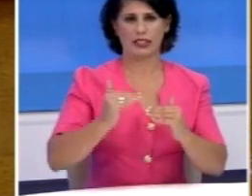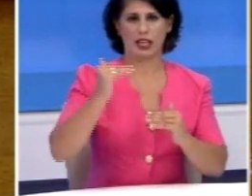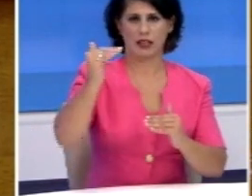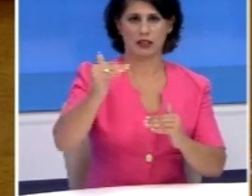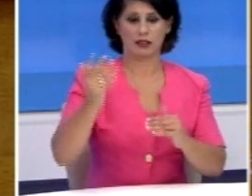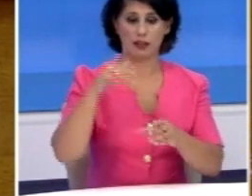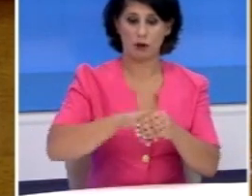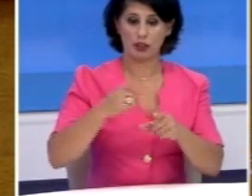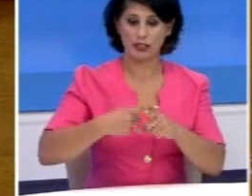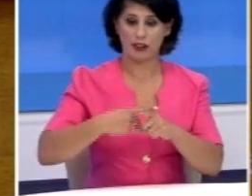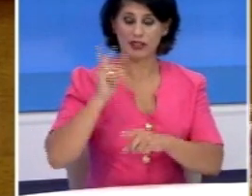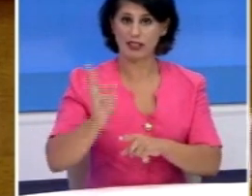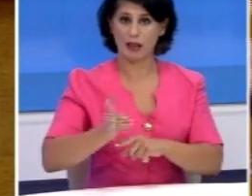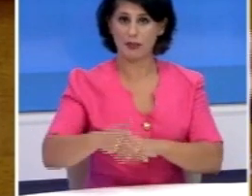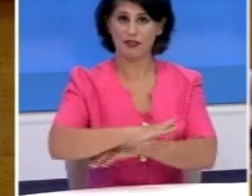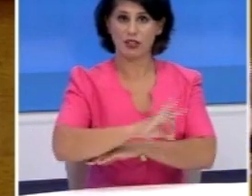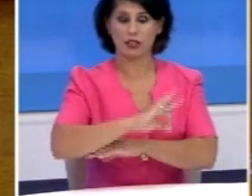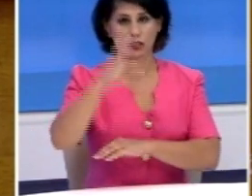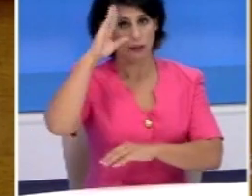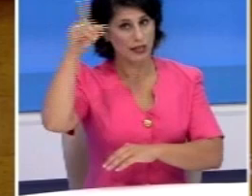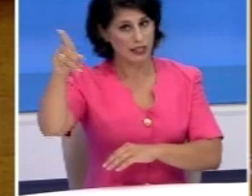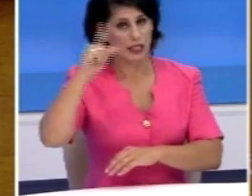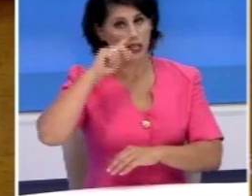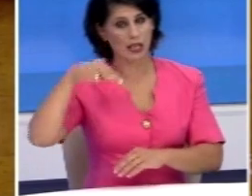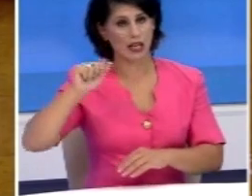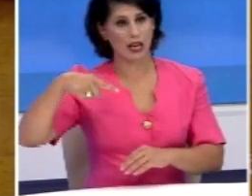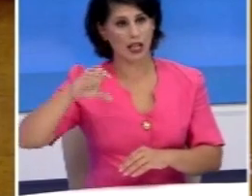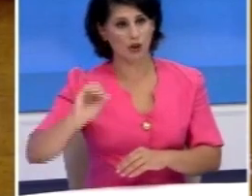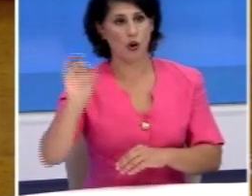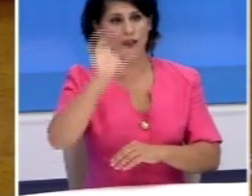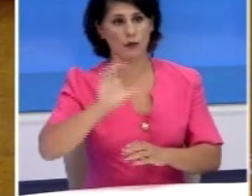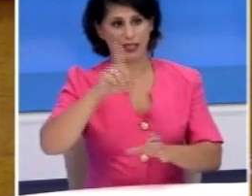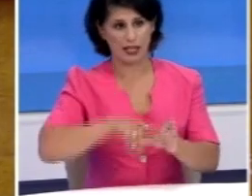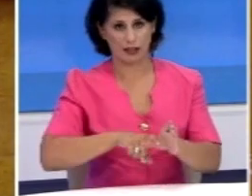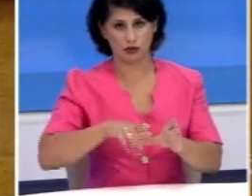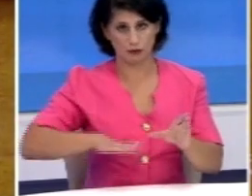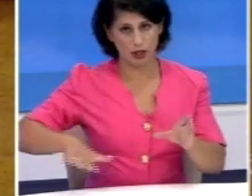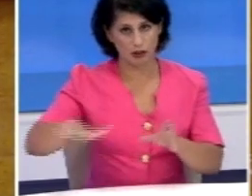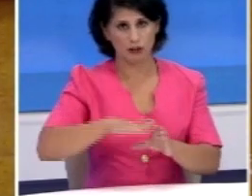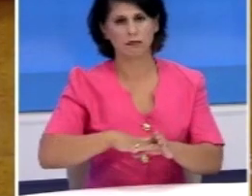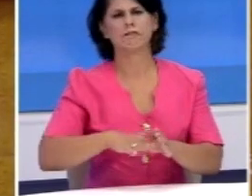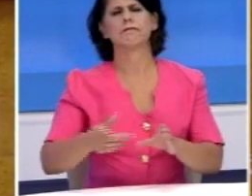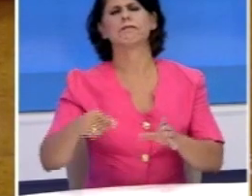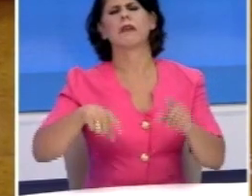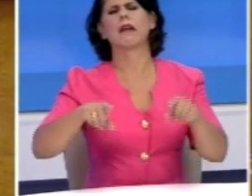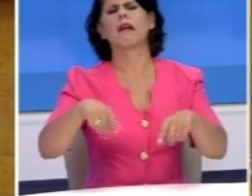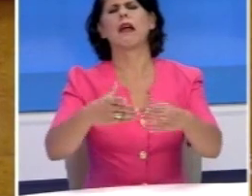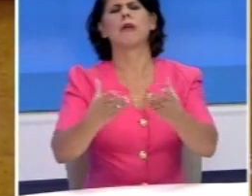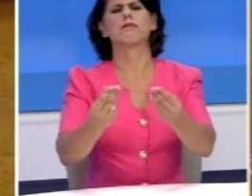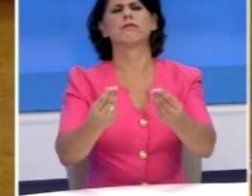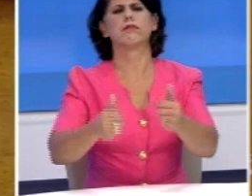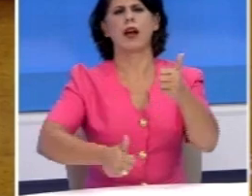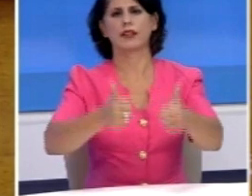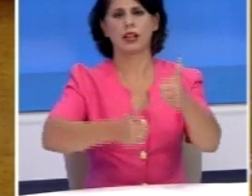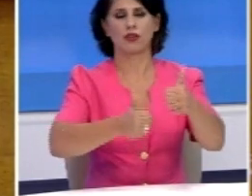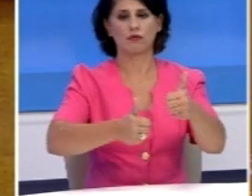σε επικίνδυνα σχέδια των ΗΠΑ, ΝΑΤΟ, Ευρωπαϊκής Ένωσης στην περιοχή και τους διάφορους ανταγωνισμούς τους που